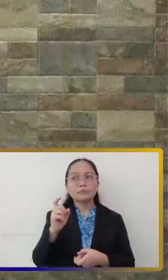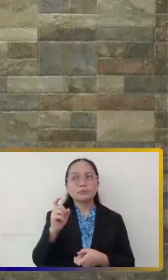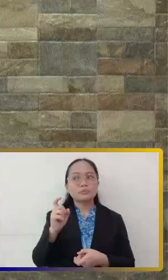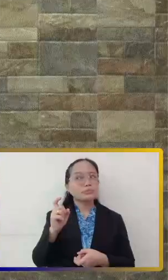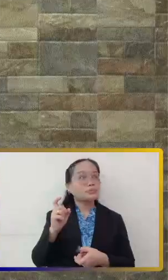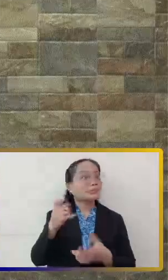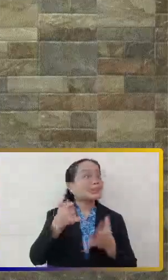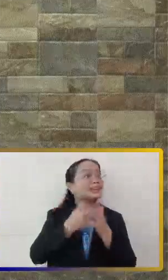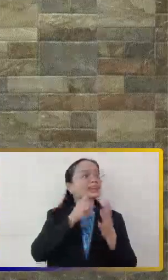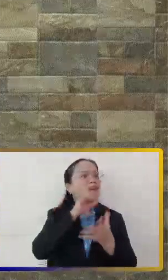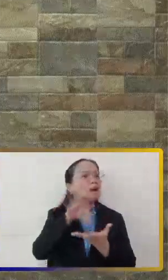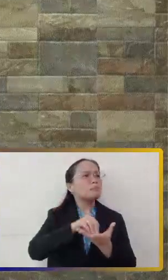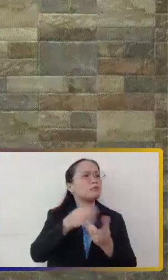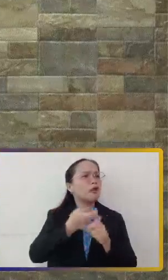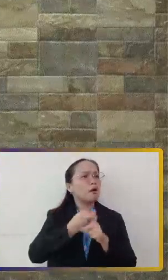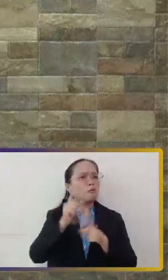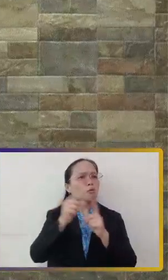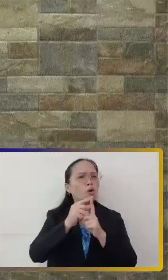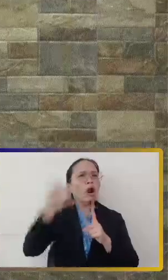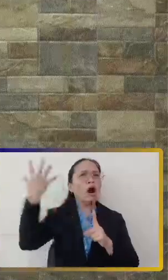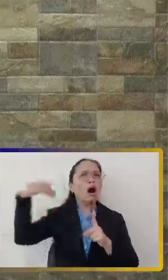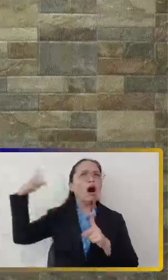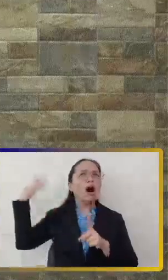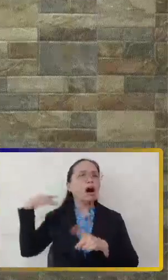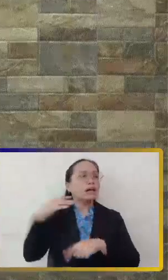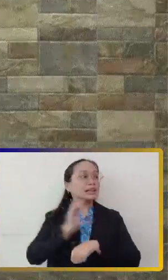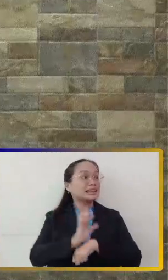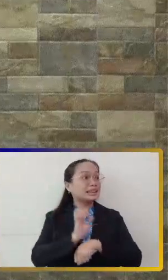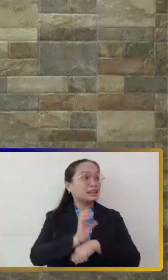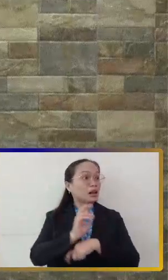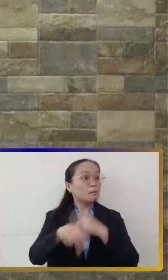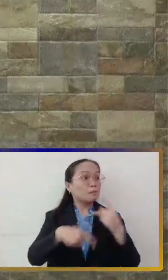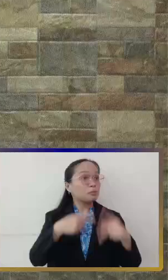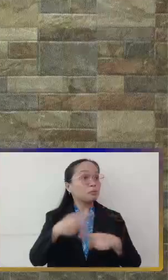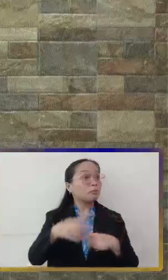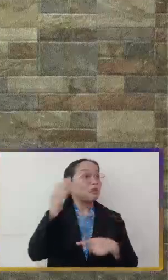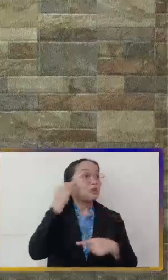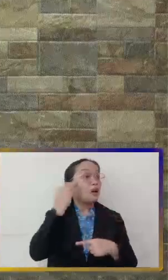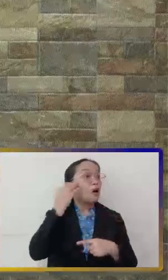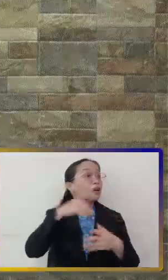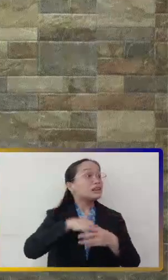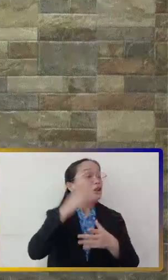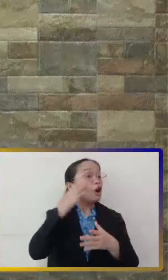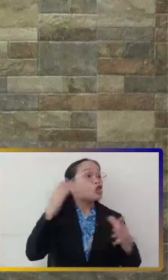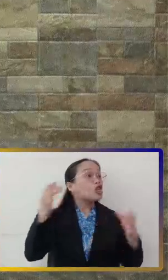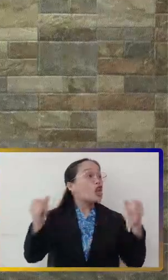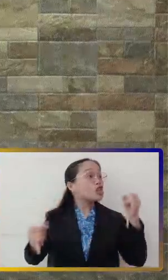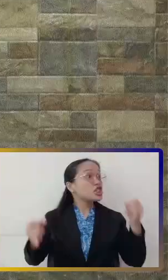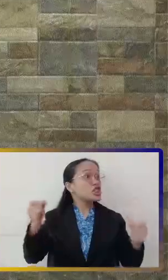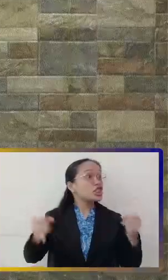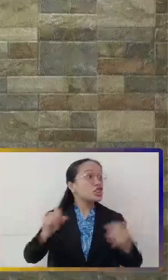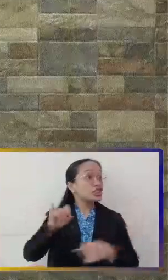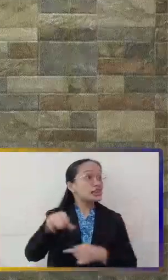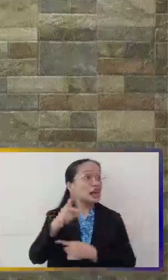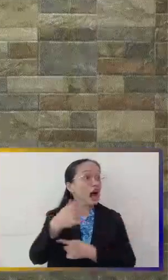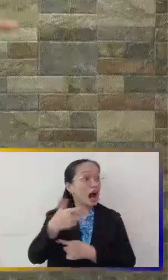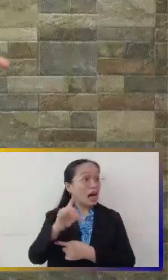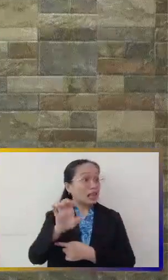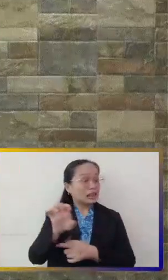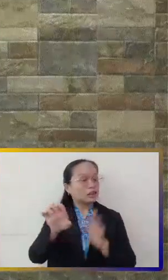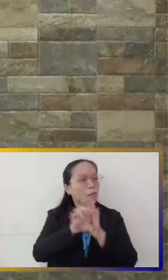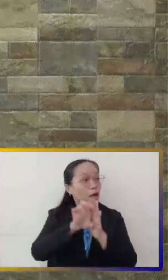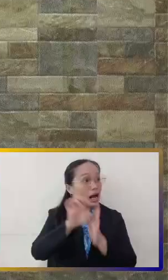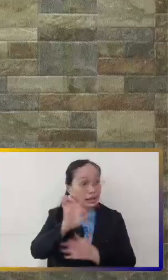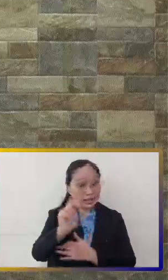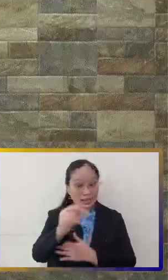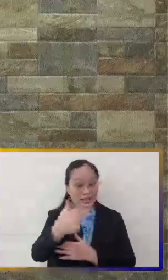English people. Okay? Noong araw, kung tatawagin noong araw yung mga hukom, yung judge, for example, sa England, ang